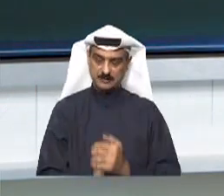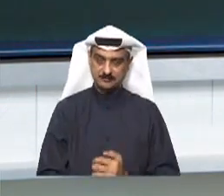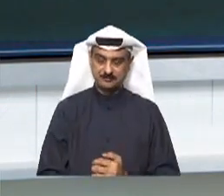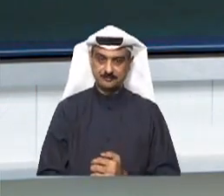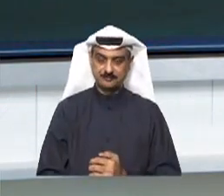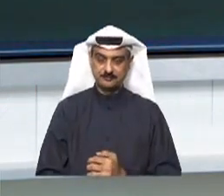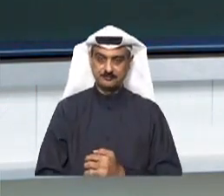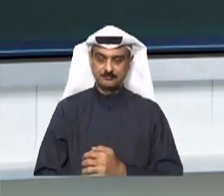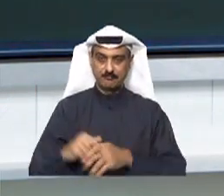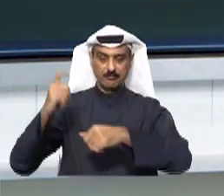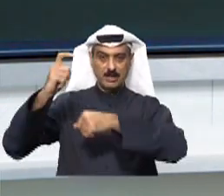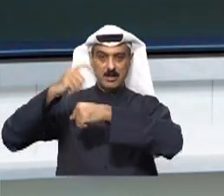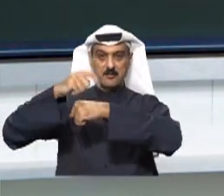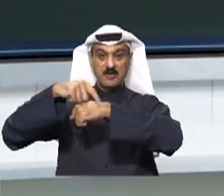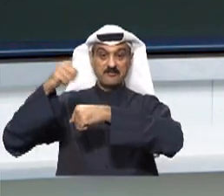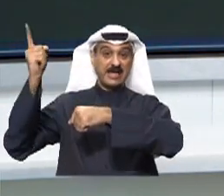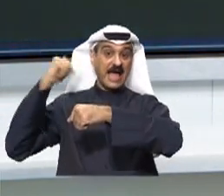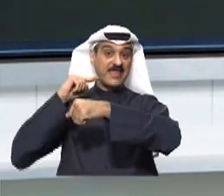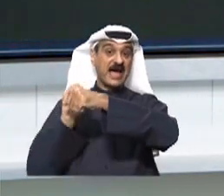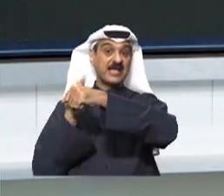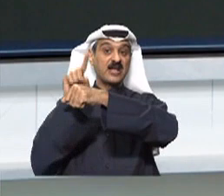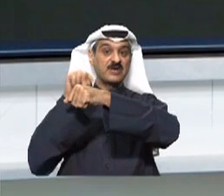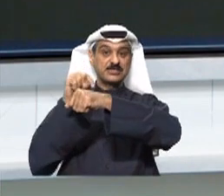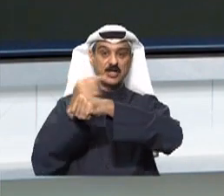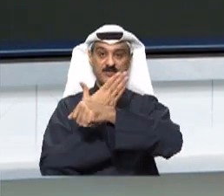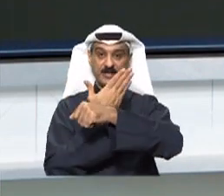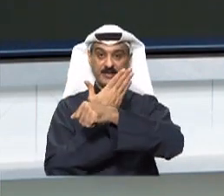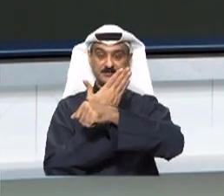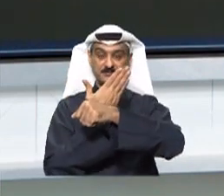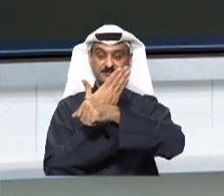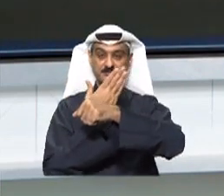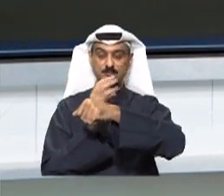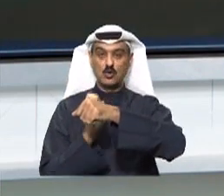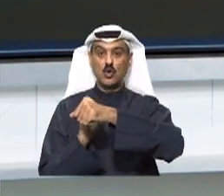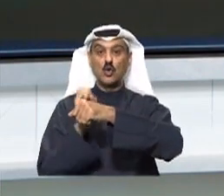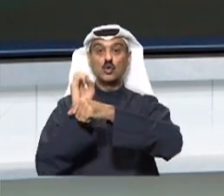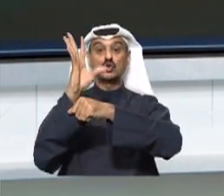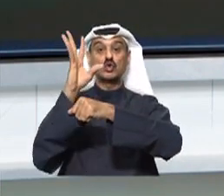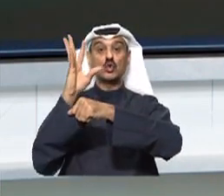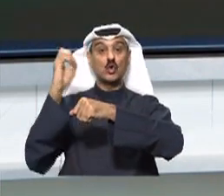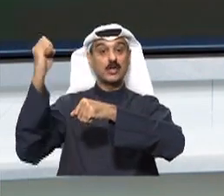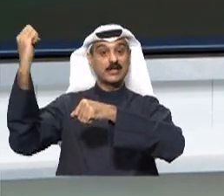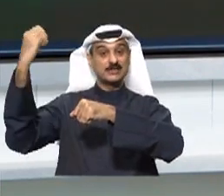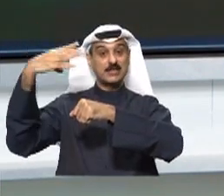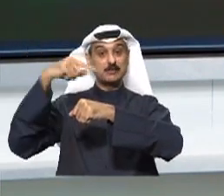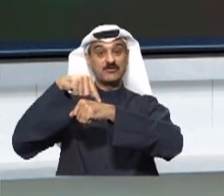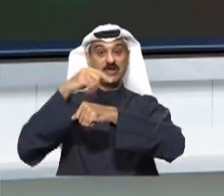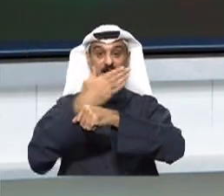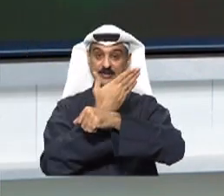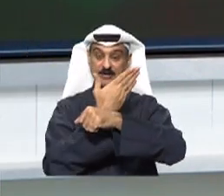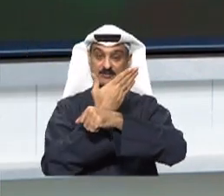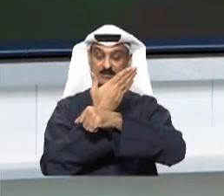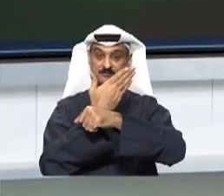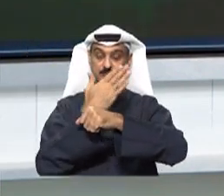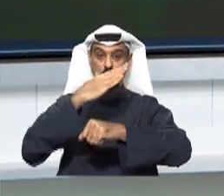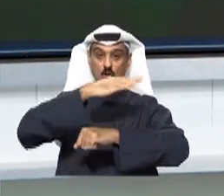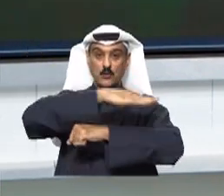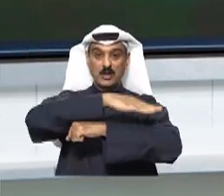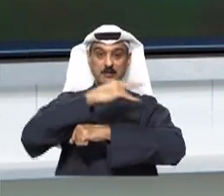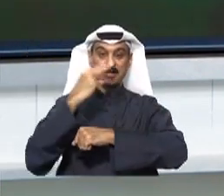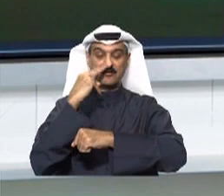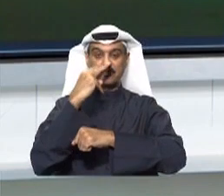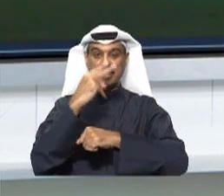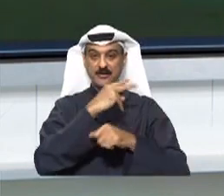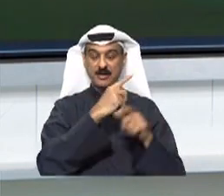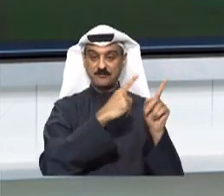حسب التوقيت المحلي لمدينة الكويت، موعد أذان الفجر الساعة 5:13، شروق الشمس الساعة